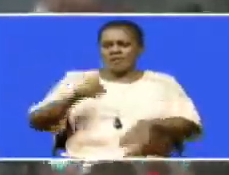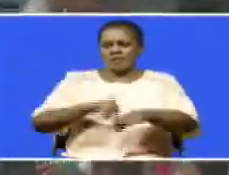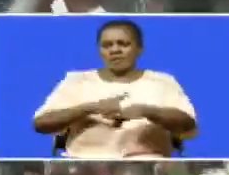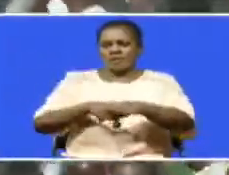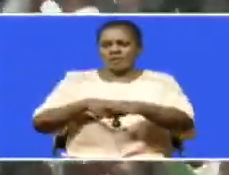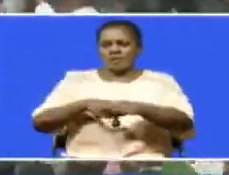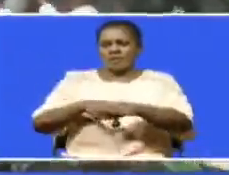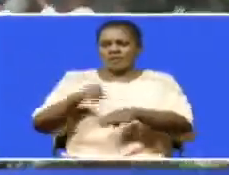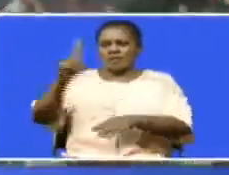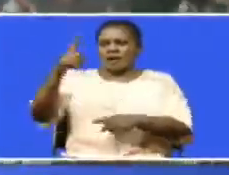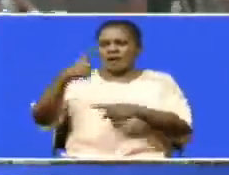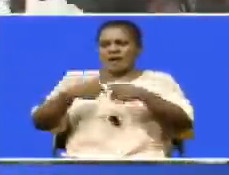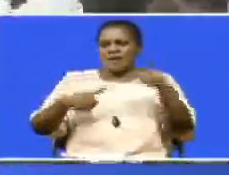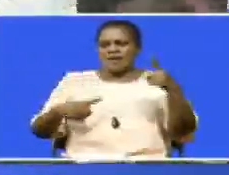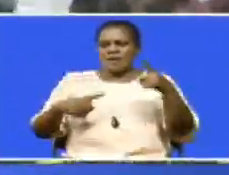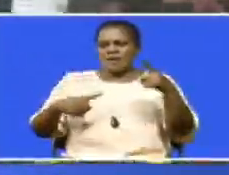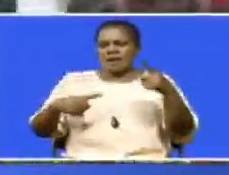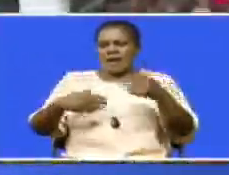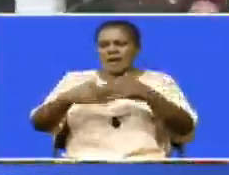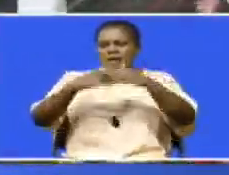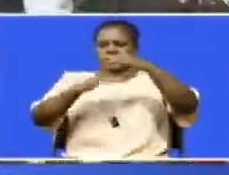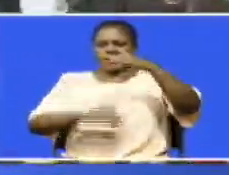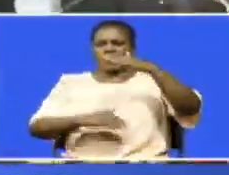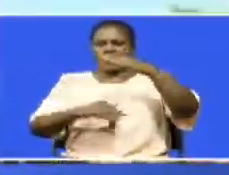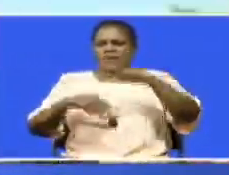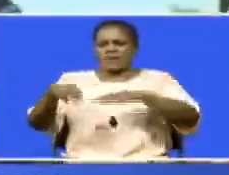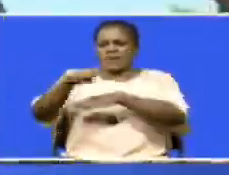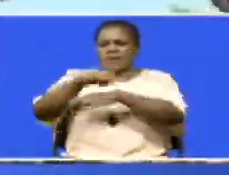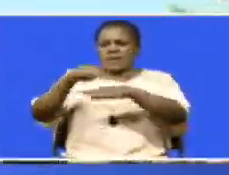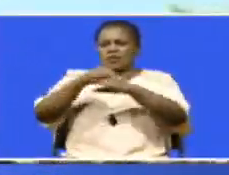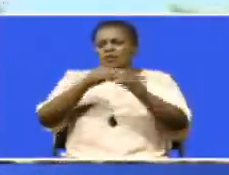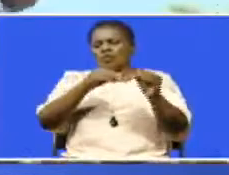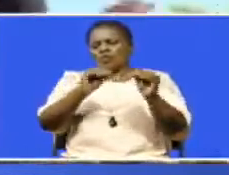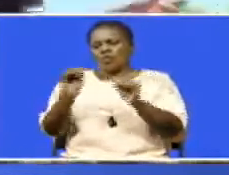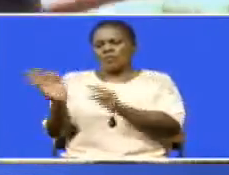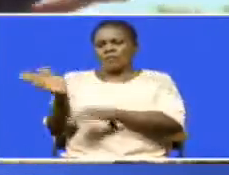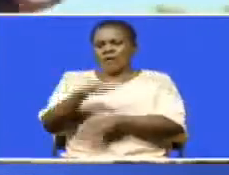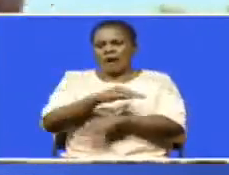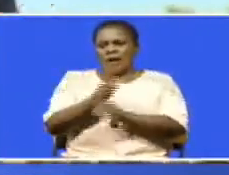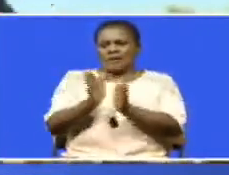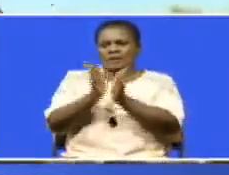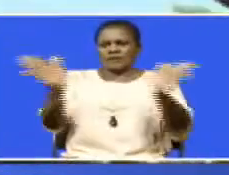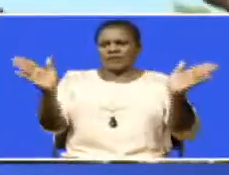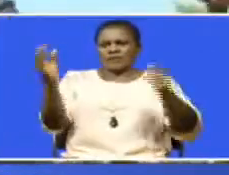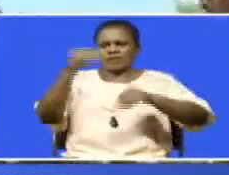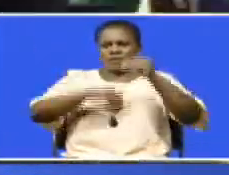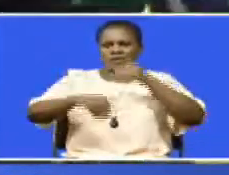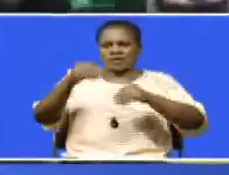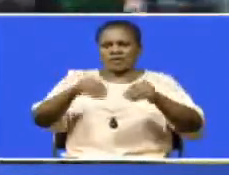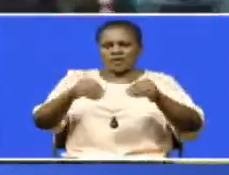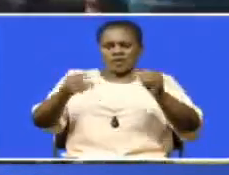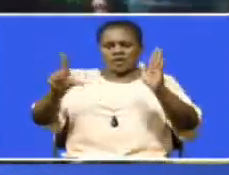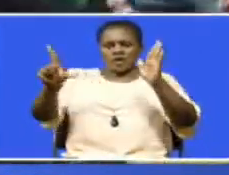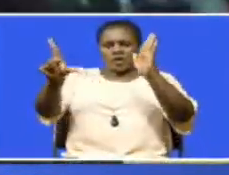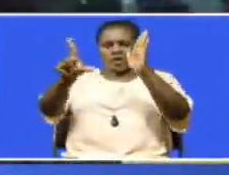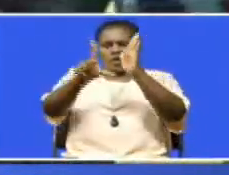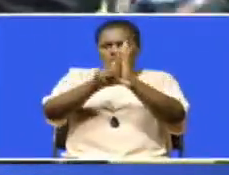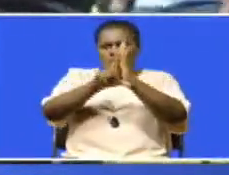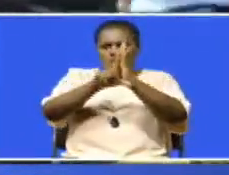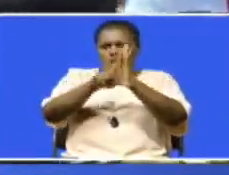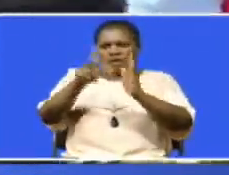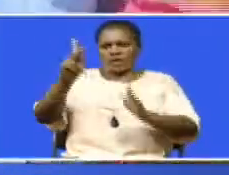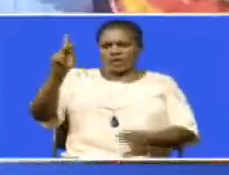Kwa chini ya mwaka mmoja na miezi saba, taifa litakuwa likielekea tena kwa uchaguzi mkuu. Kulingana na shirika la takwimu